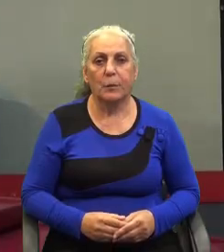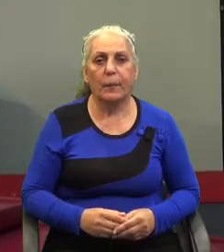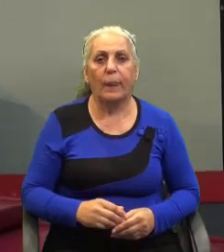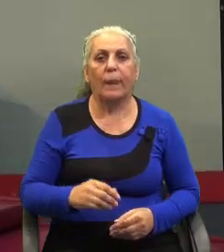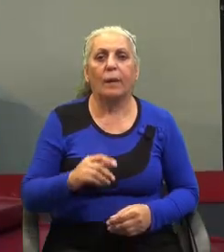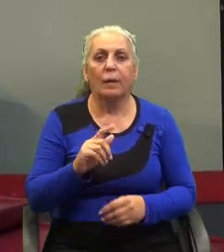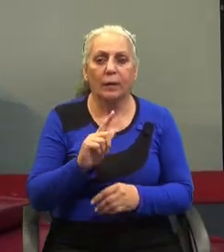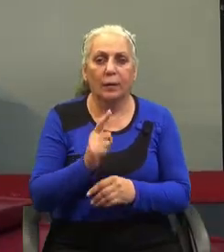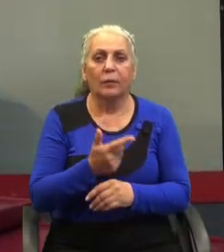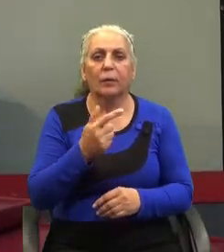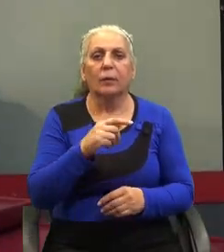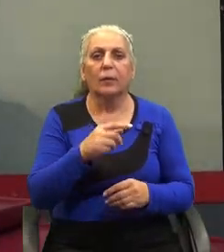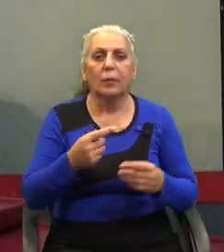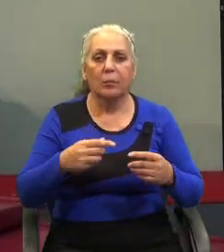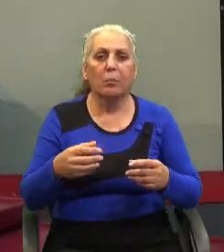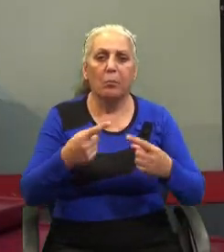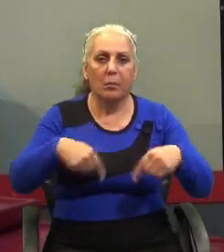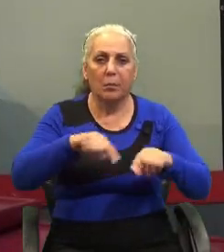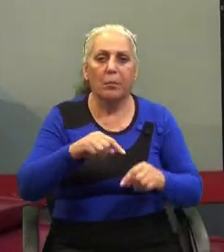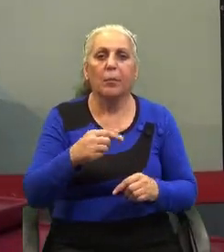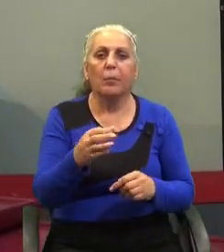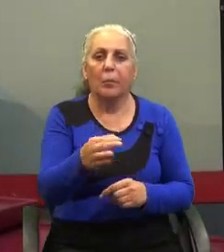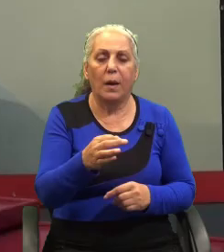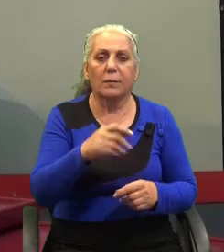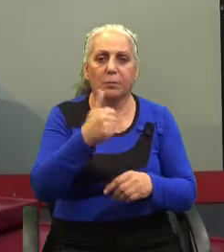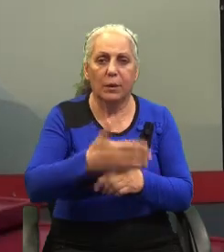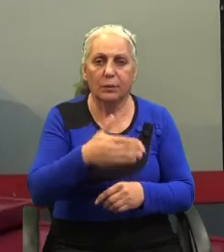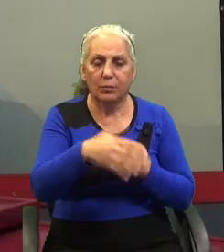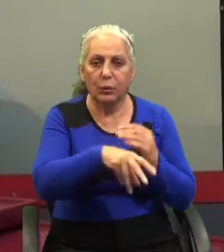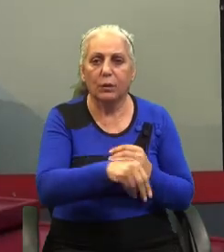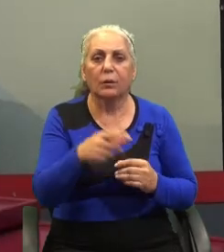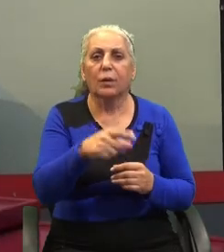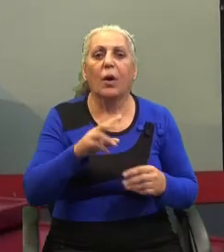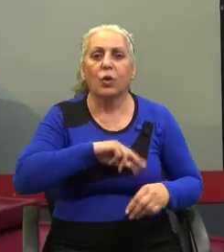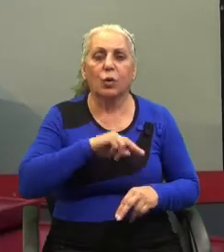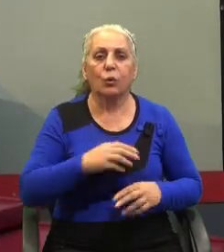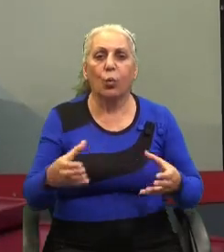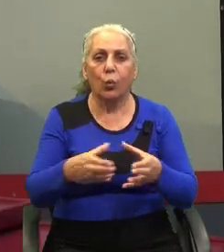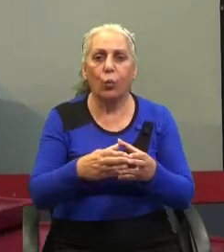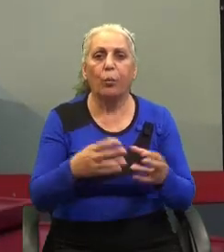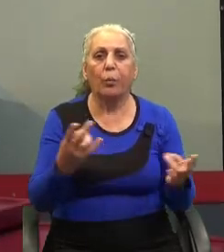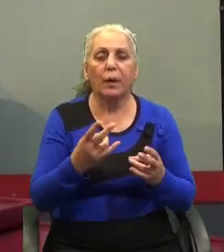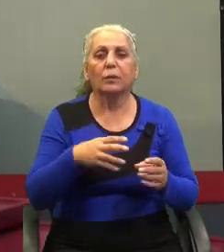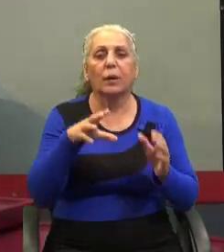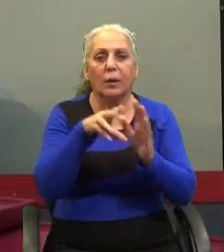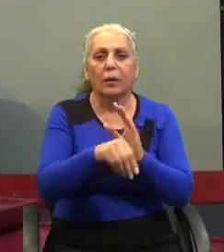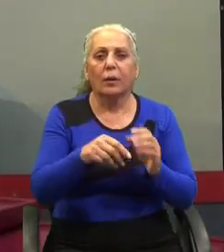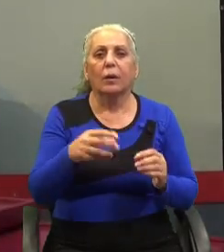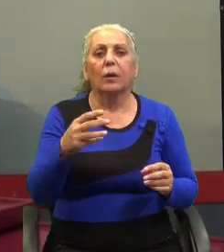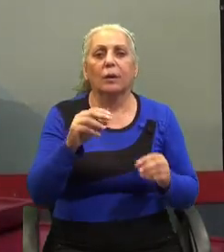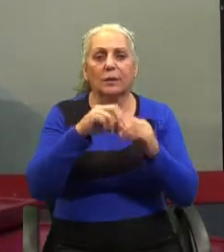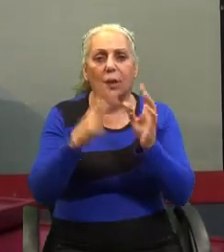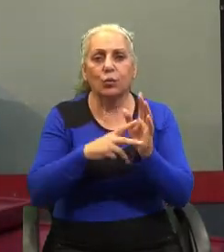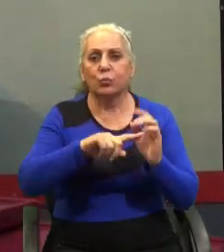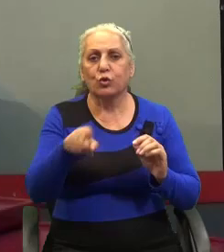Կրկին մարզպետարան, Լոռու մարզպետին կից ձևավորվում է երիտասարդական աշխատանքային խումբ, որի կազմում կընդգրկվեն 18-ից 30